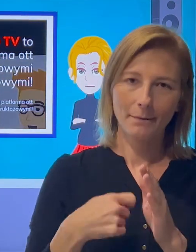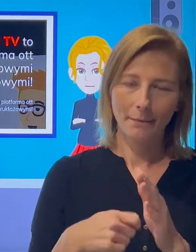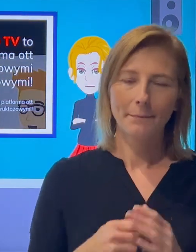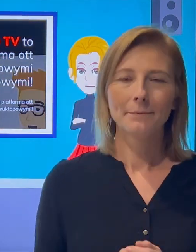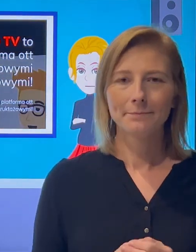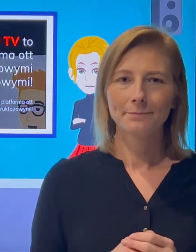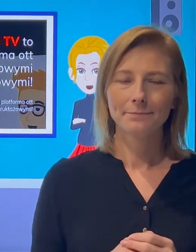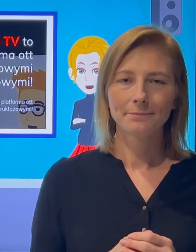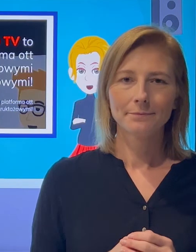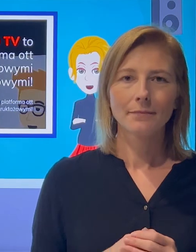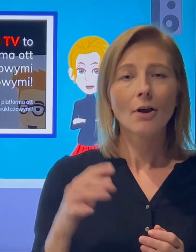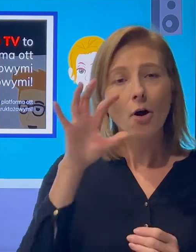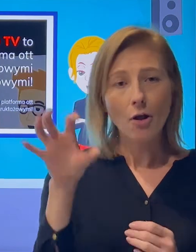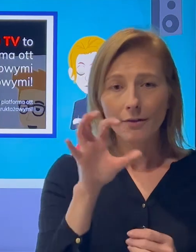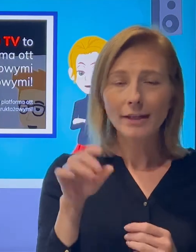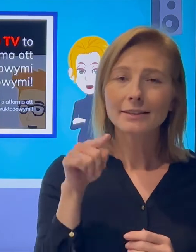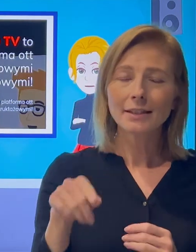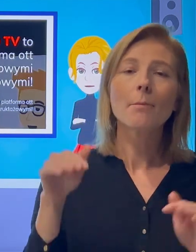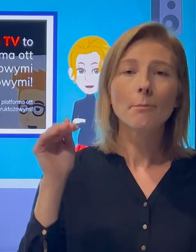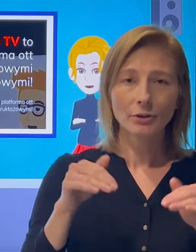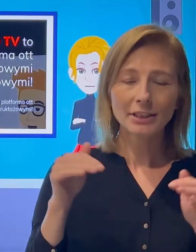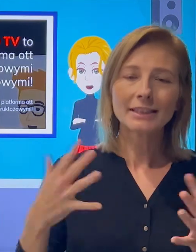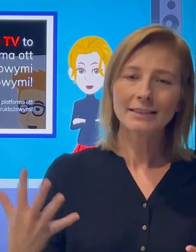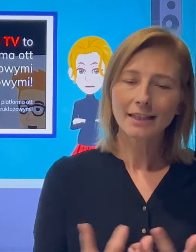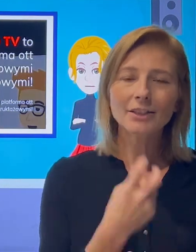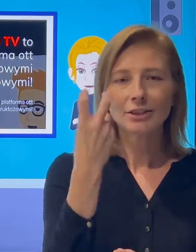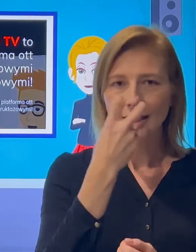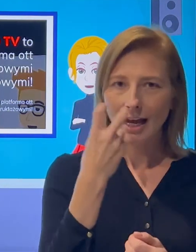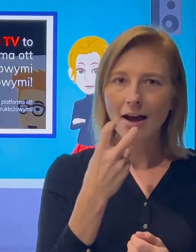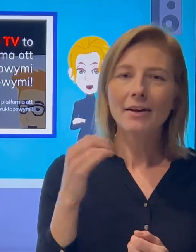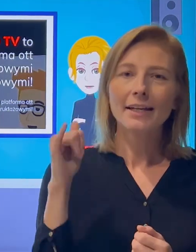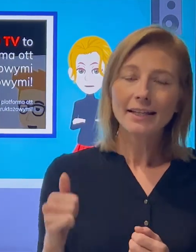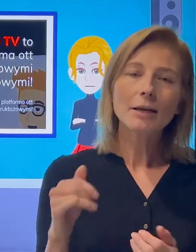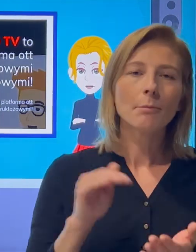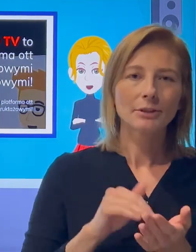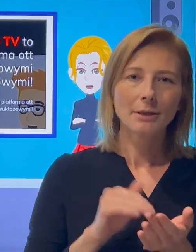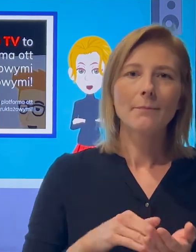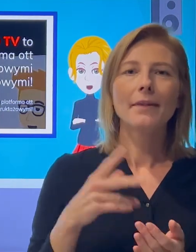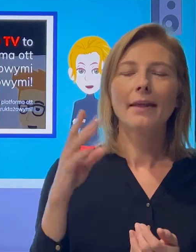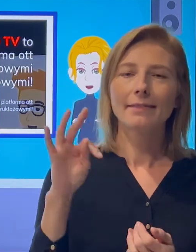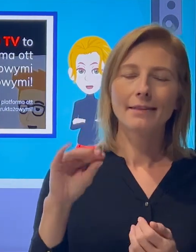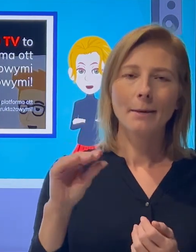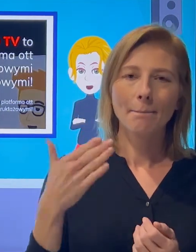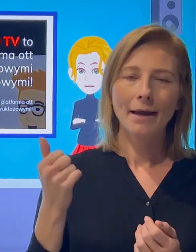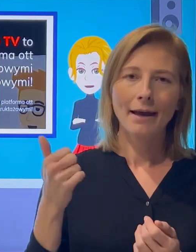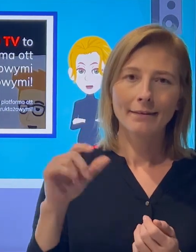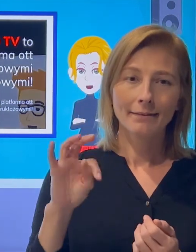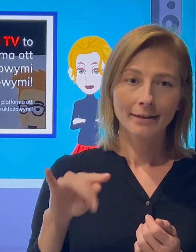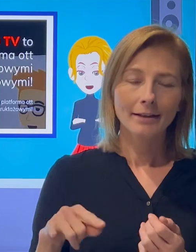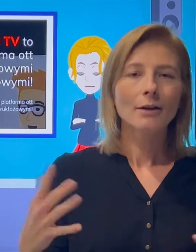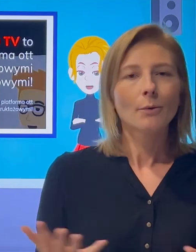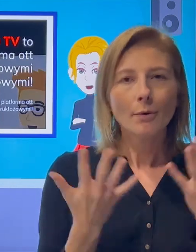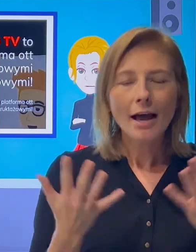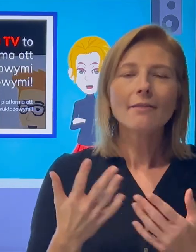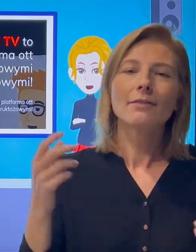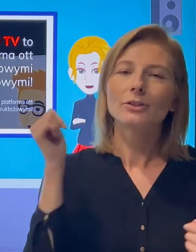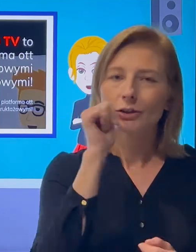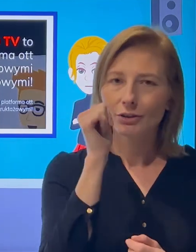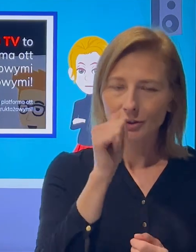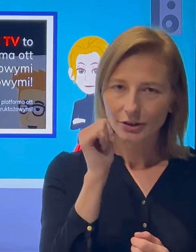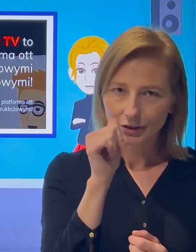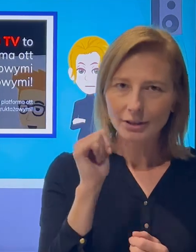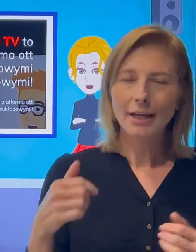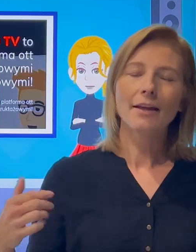filmami. Oglądając je możecie znaleźć dużo ciekawych i przydatnych tematów, które ułatwią Wam codzienne funkcjonowanie oraz